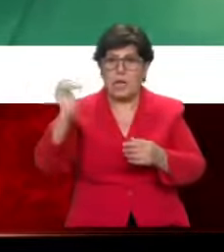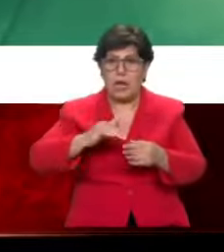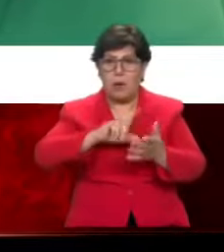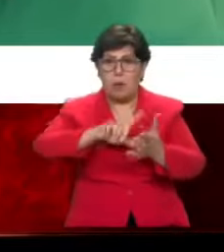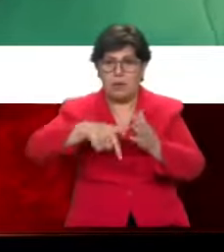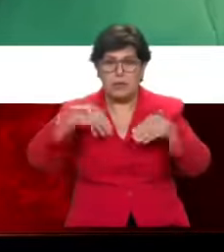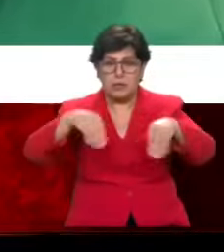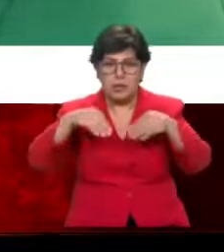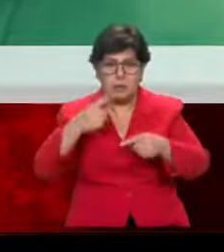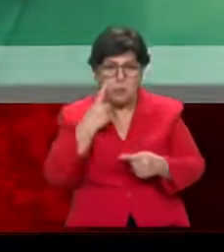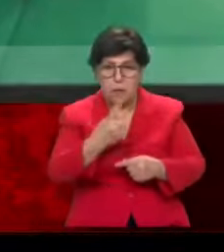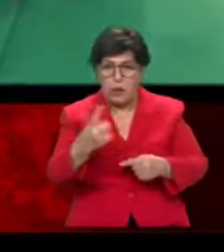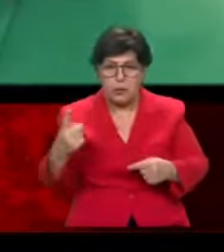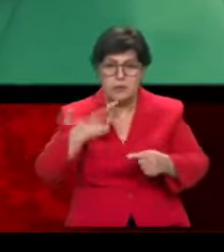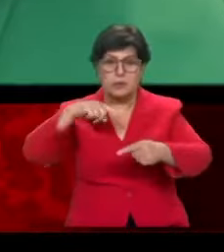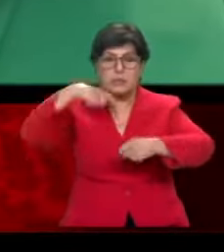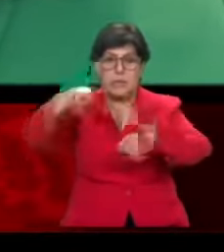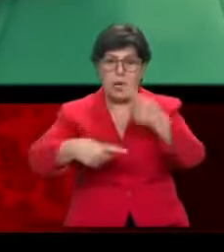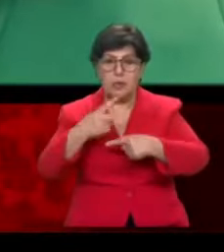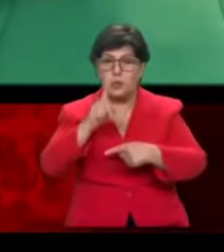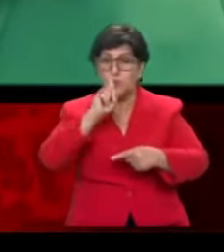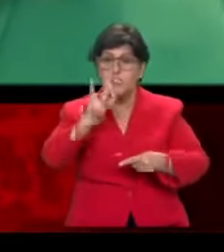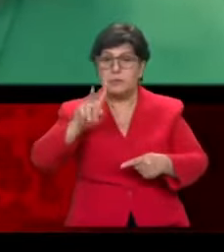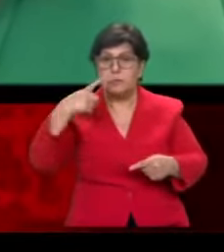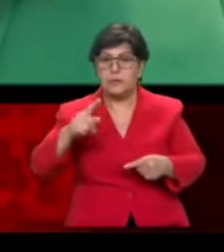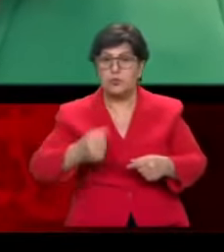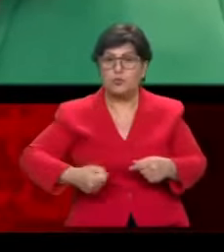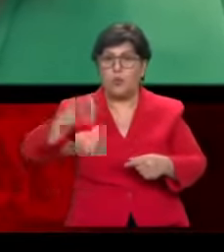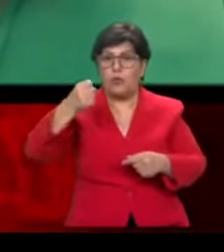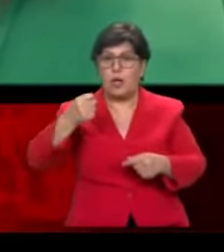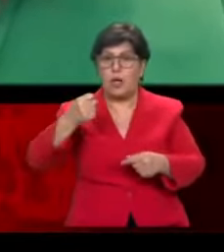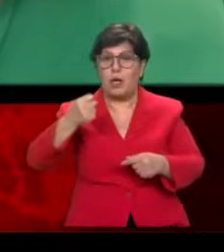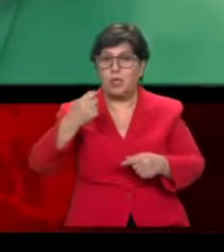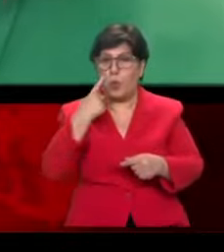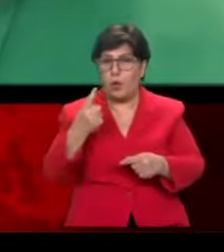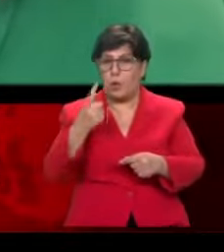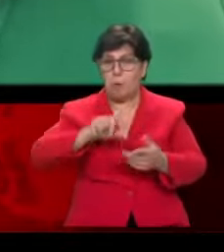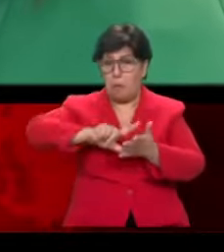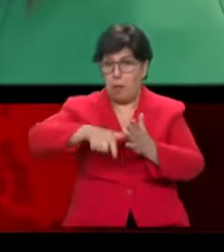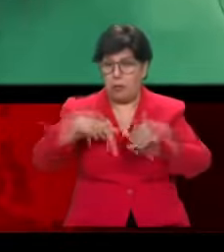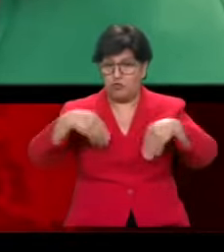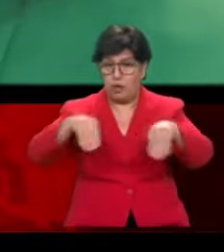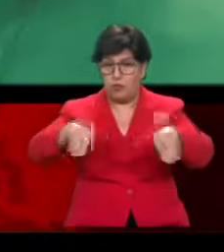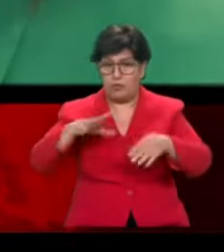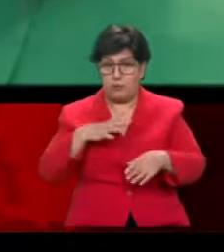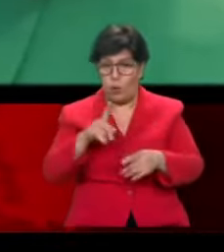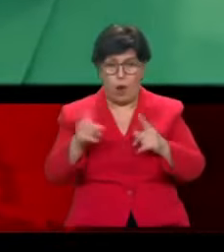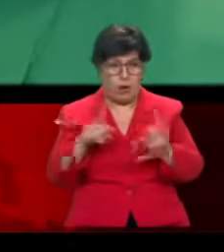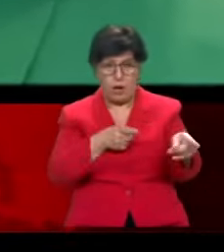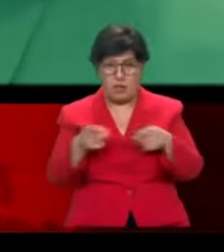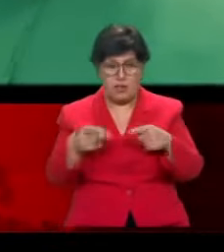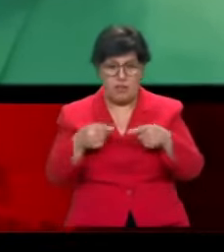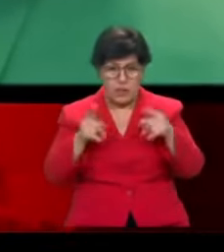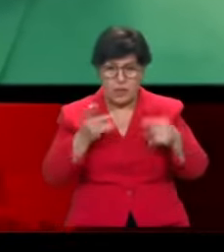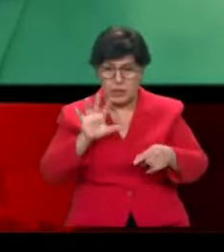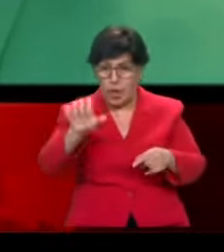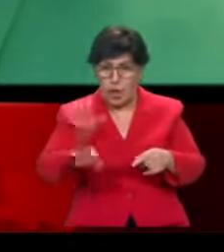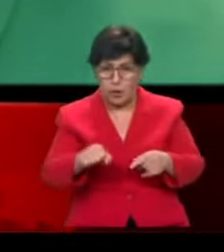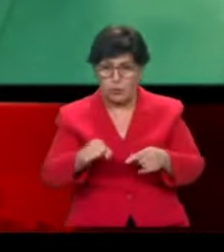satış miktarına bir bakıyoruz. Yıl sonunda 120 bin tona yakın bir bal satışı var. Şimdi o aradaki fark nasıl